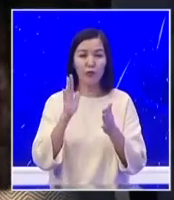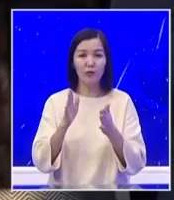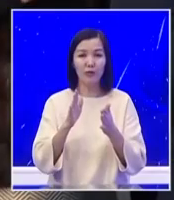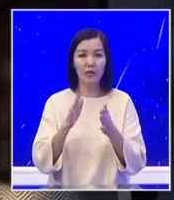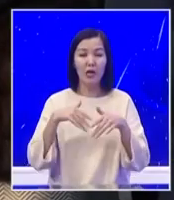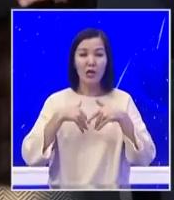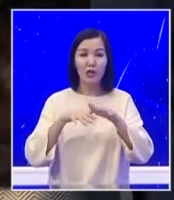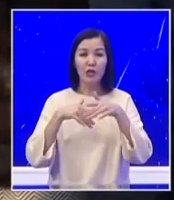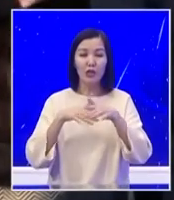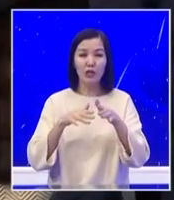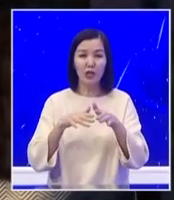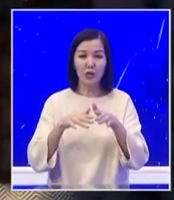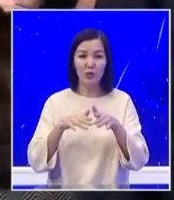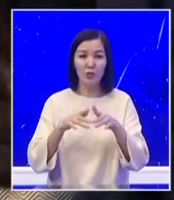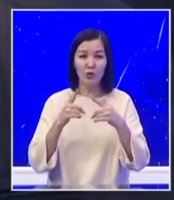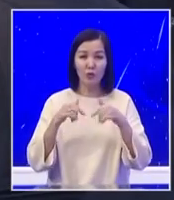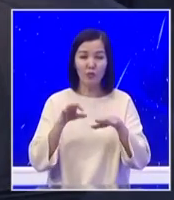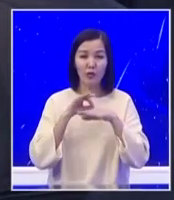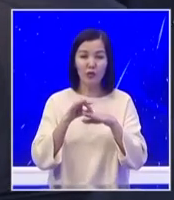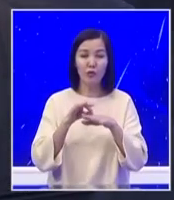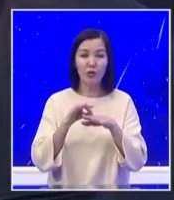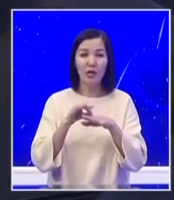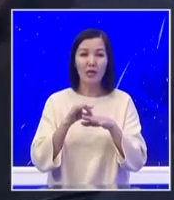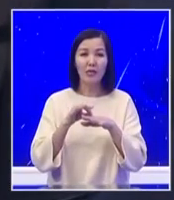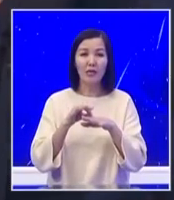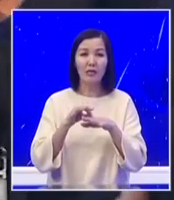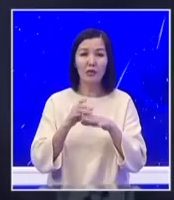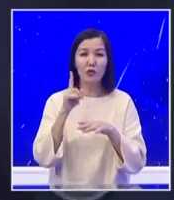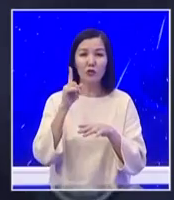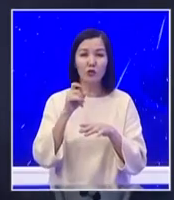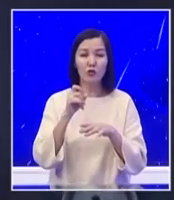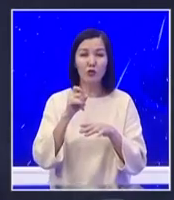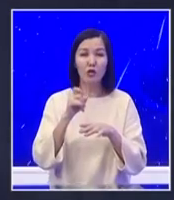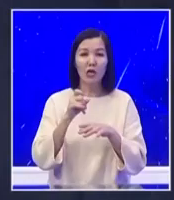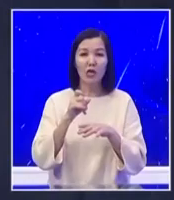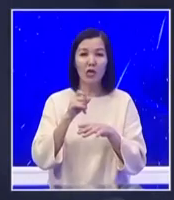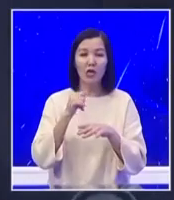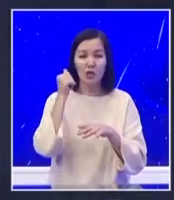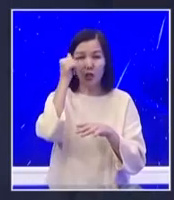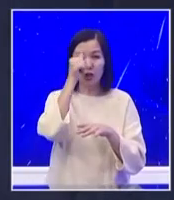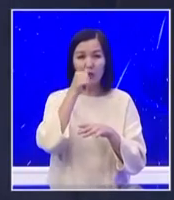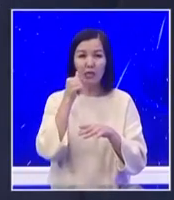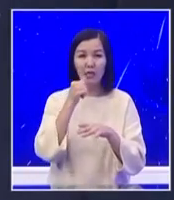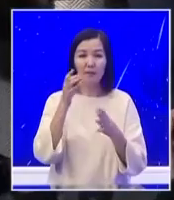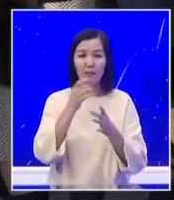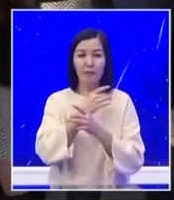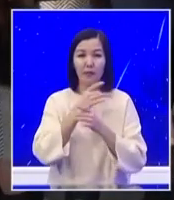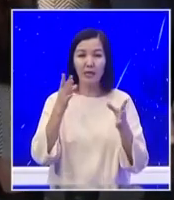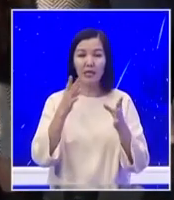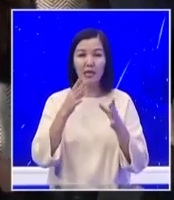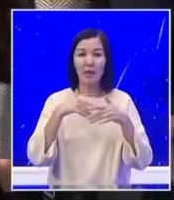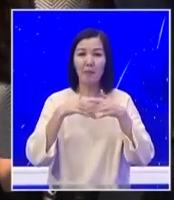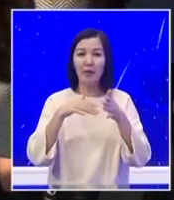шеру ұйымдастырудың төркінінде тағы да бір себеп бар. Ғасыр жасаған майдангерлерде мерекелік парадқа баратын қауқар